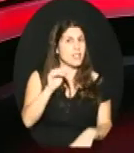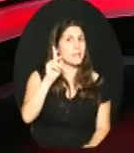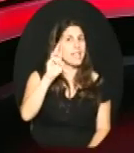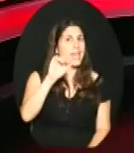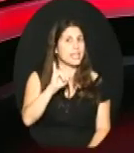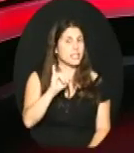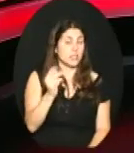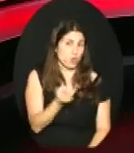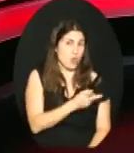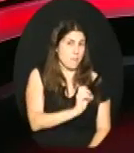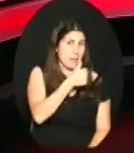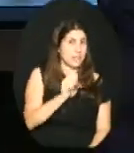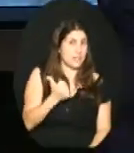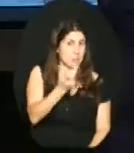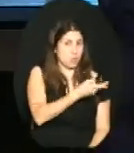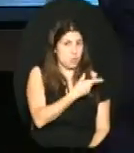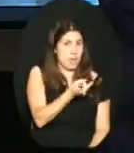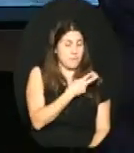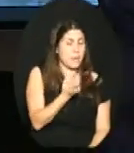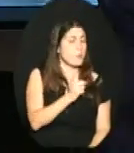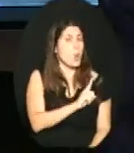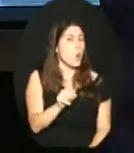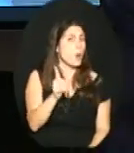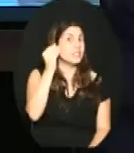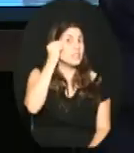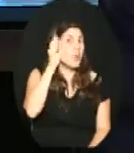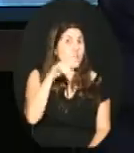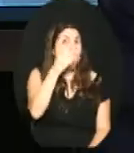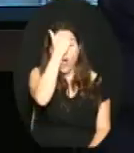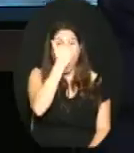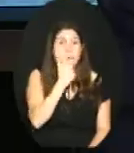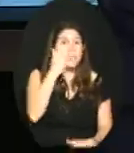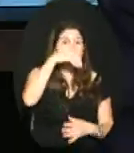גם שני המנהיגים האלה, הם לא הזכירו אפילו את החמאס